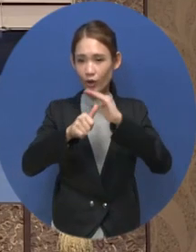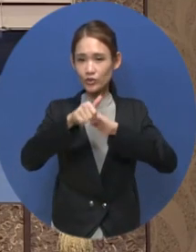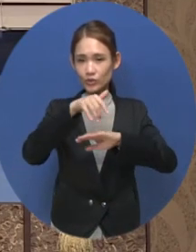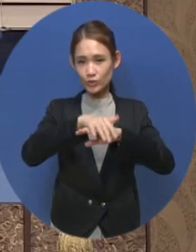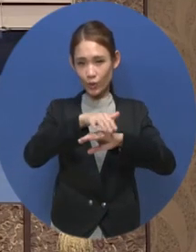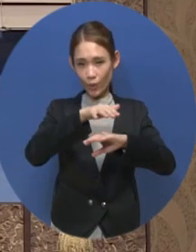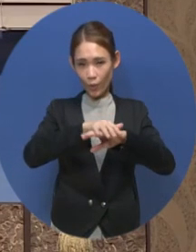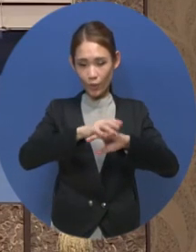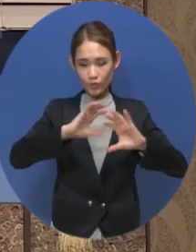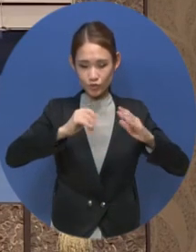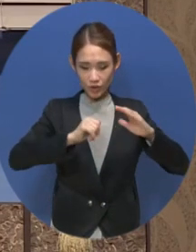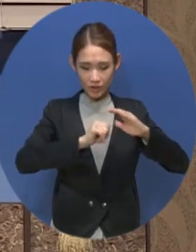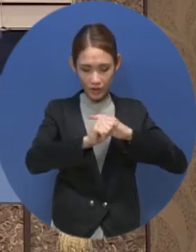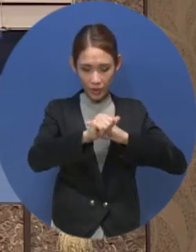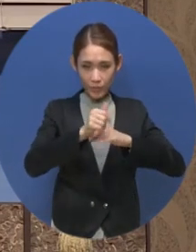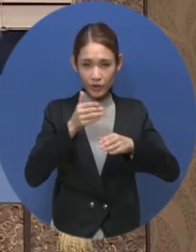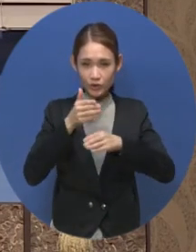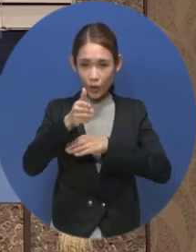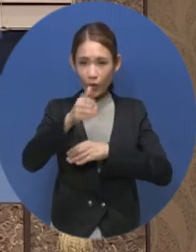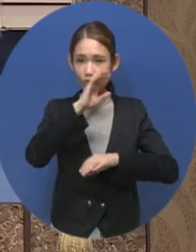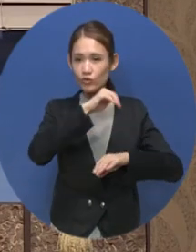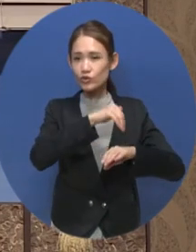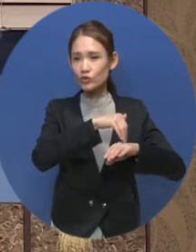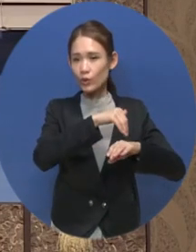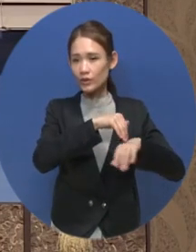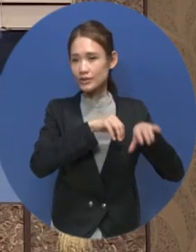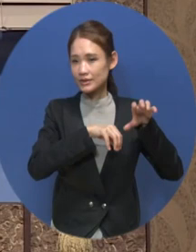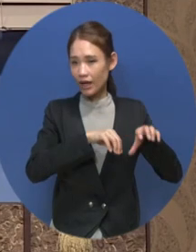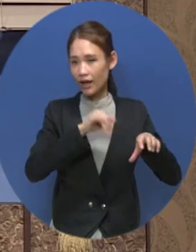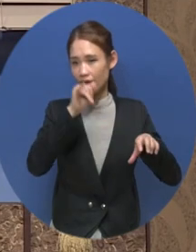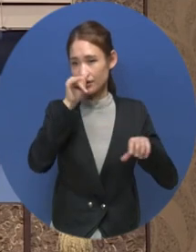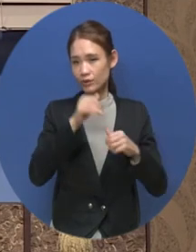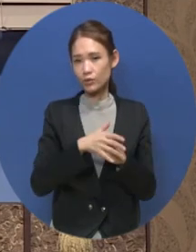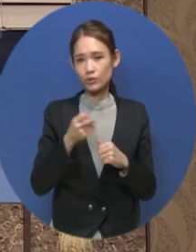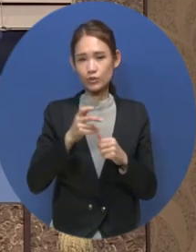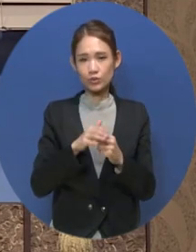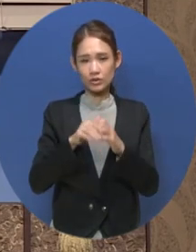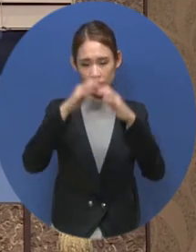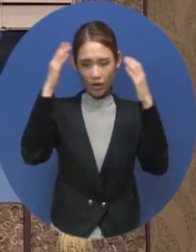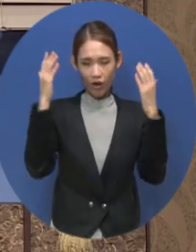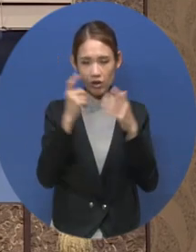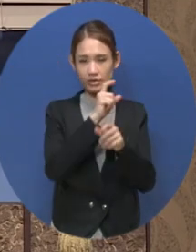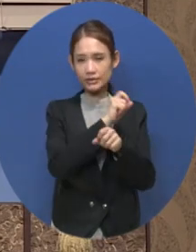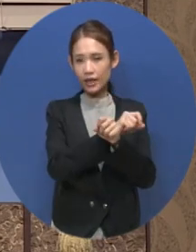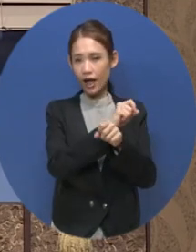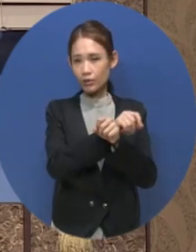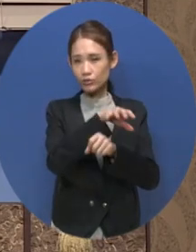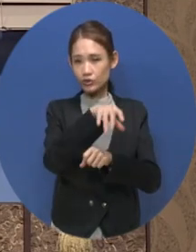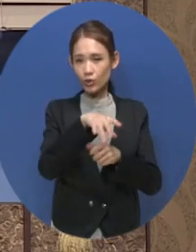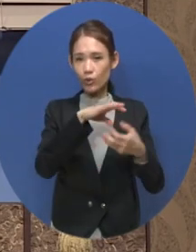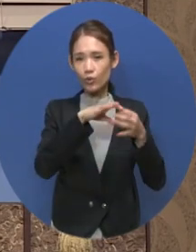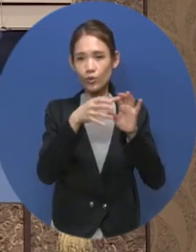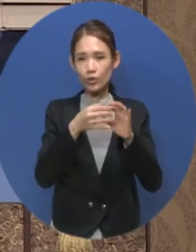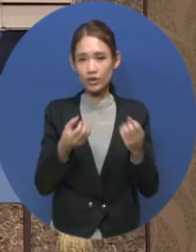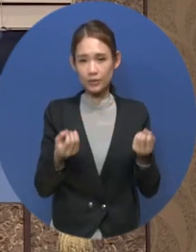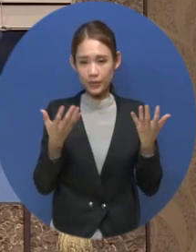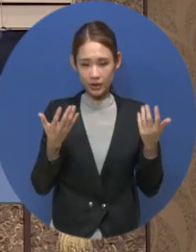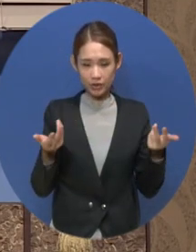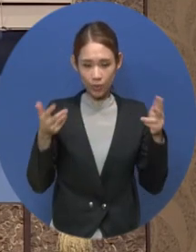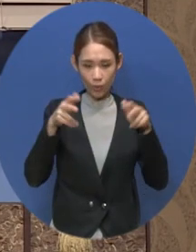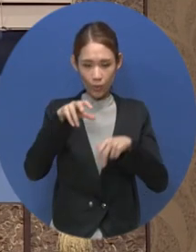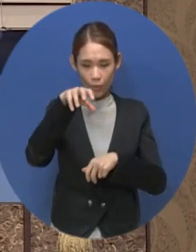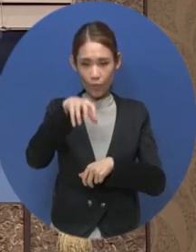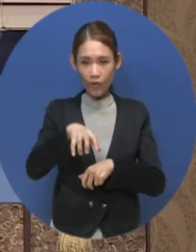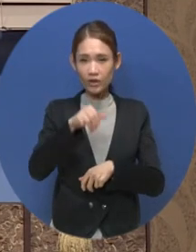전문 선수들의 전용 훈련장이 또 따로 있고요. 네. 또 전체 사무처는 이제 올림픽 공원의 자리를